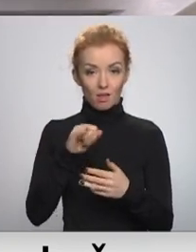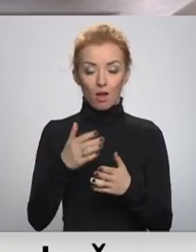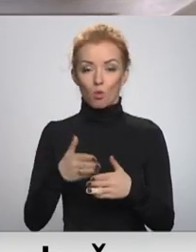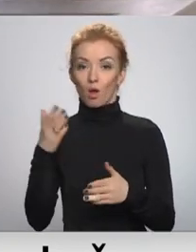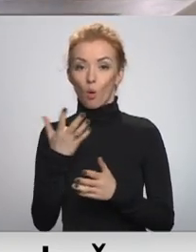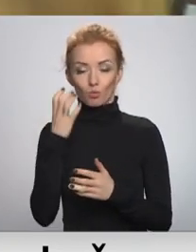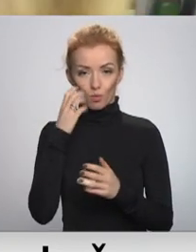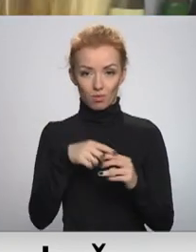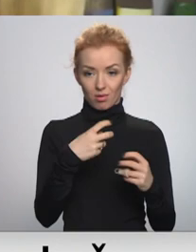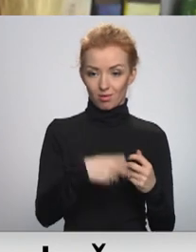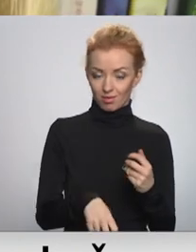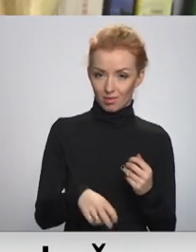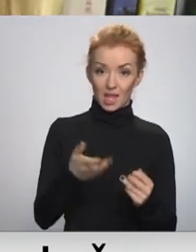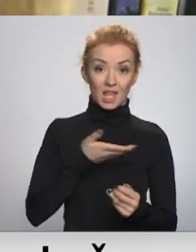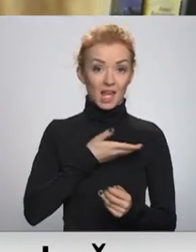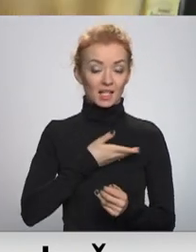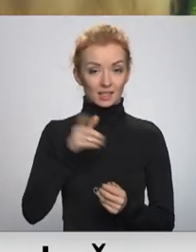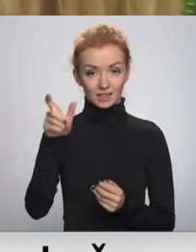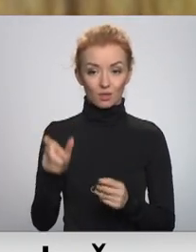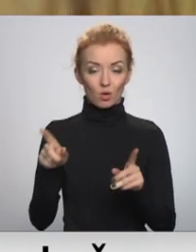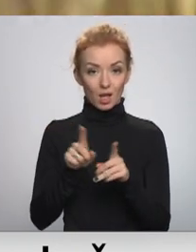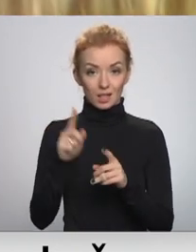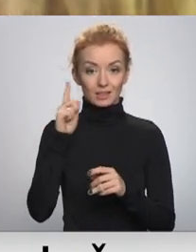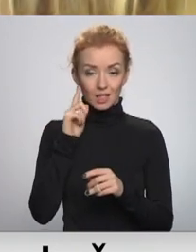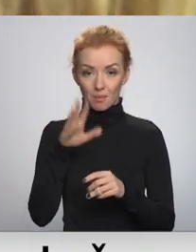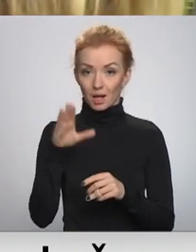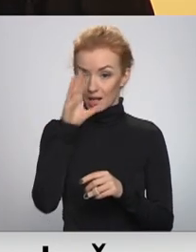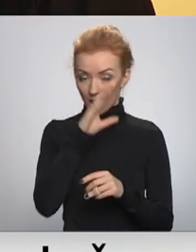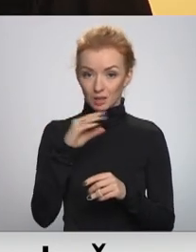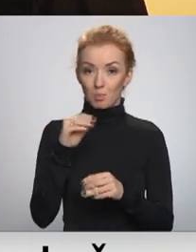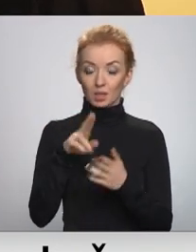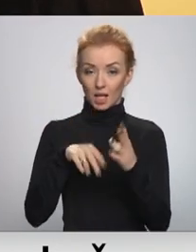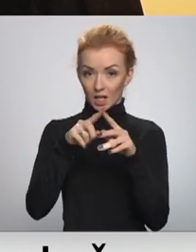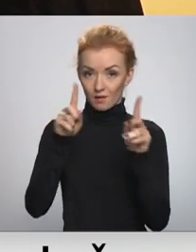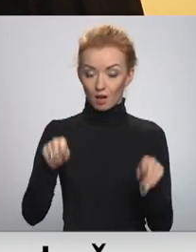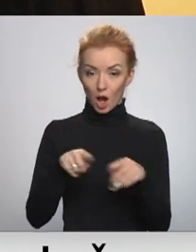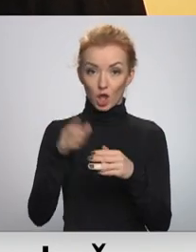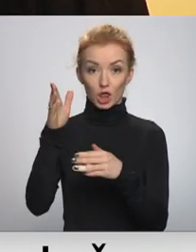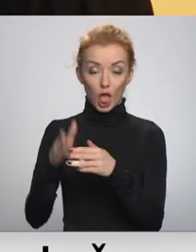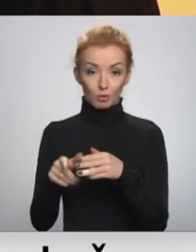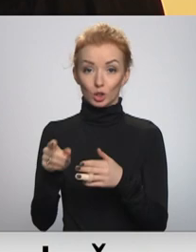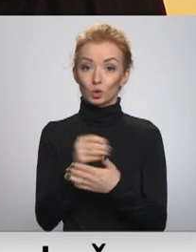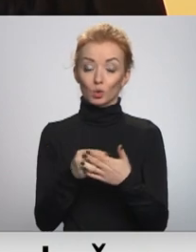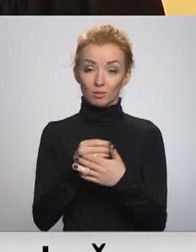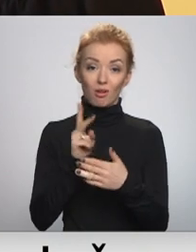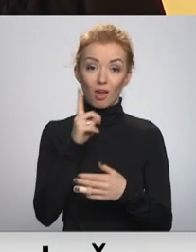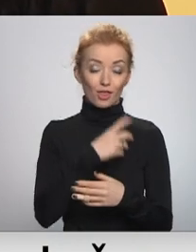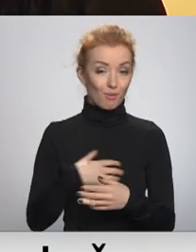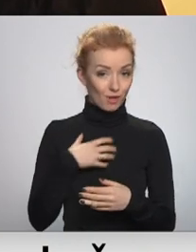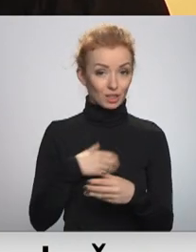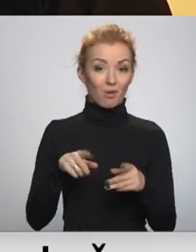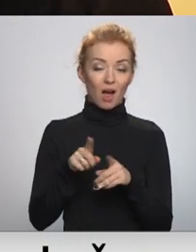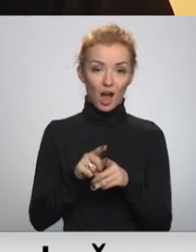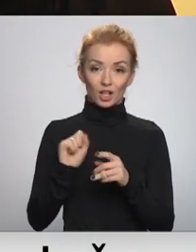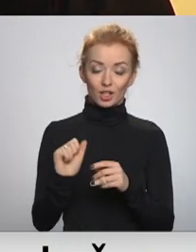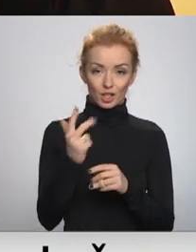ar telefonu. Iedzīvotāji esot padzirdējuši arī par iespējamo certifikātu termiņu noteikšanu, kas nozīmētu, ka nepieciešama būs arī